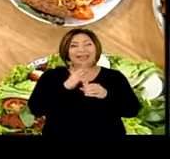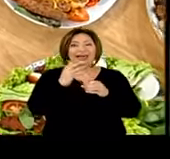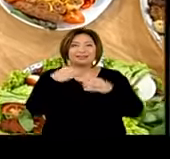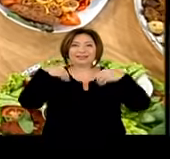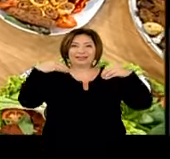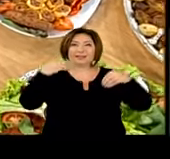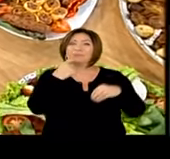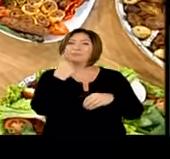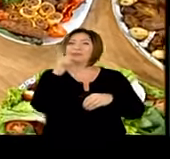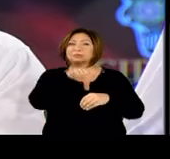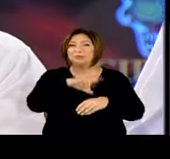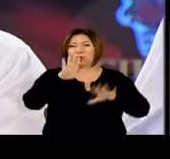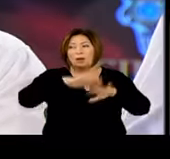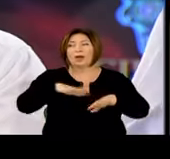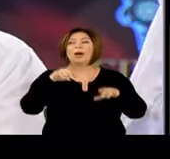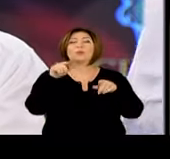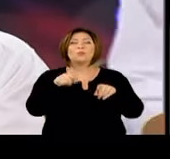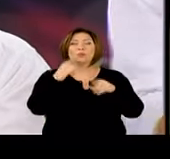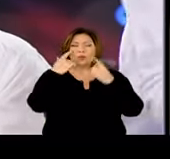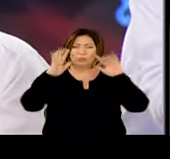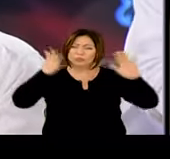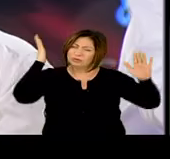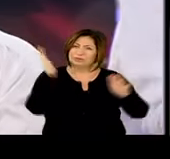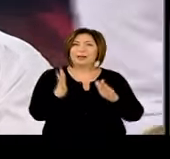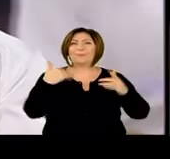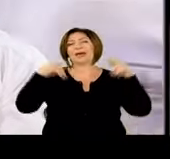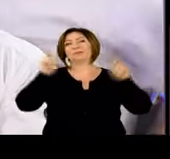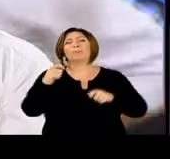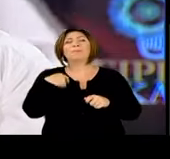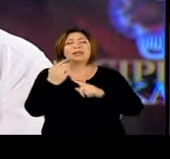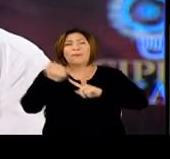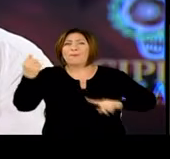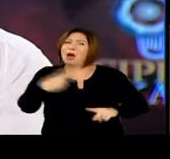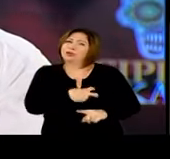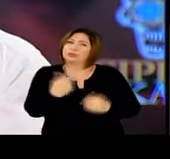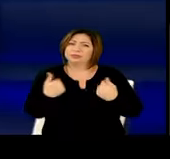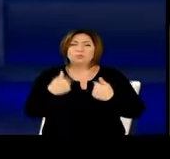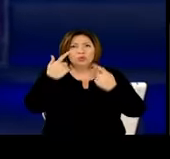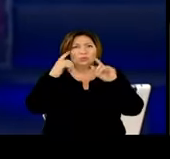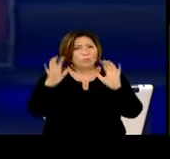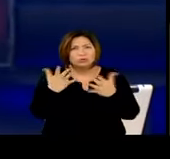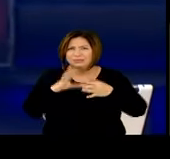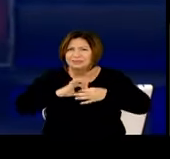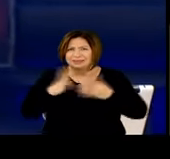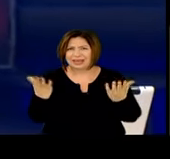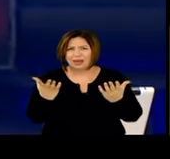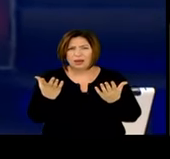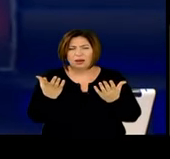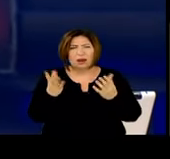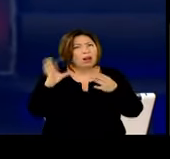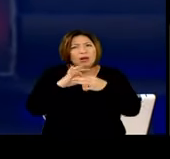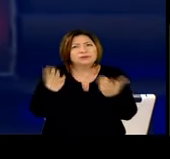döndüm. Gözlerim bozulsa bile bu mesleği yapacağım dedim. Çünkü çok seviyordum ve aşıktım. Peki gözlerin bozulmasının ne şeyi